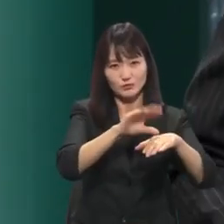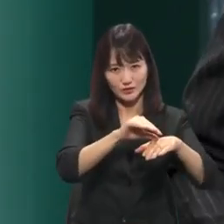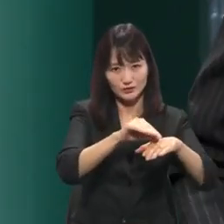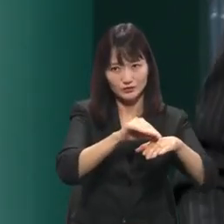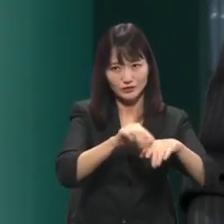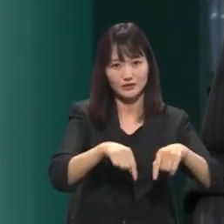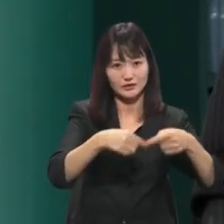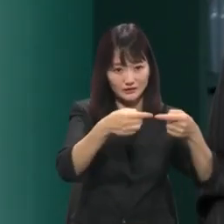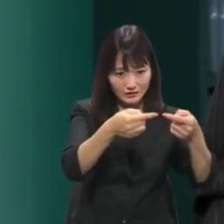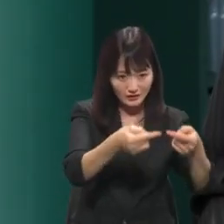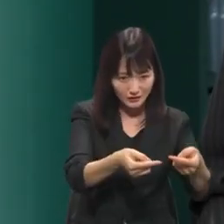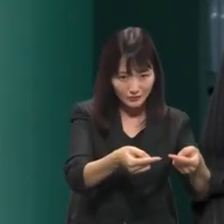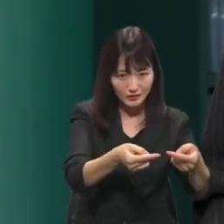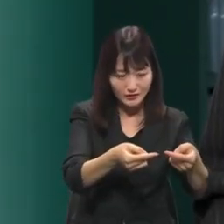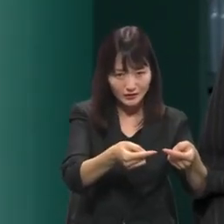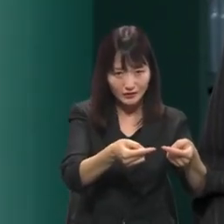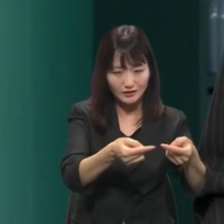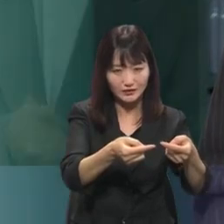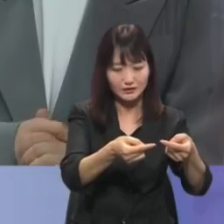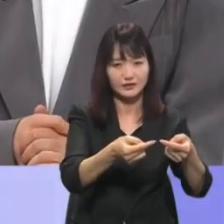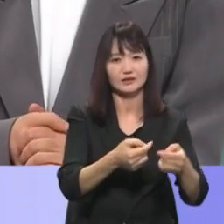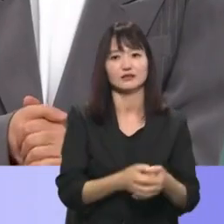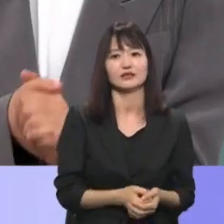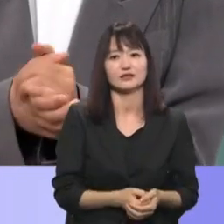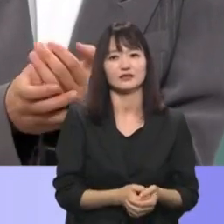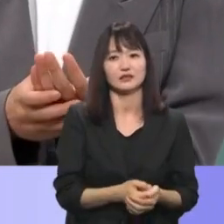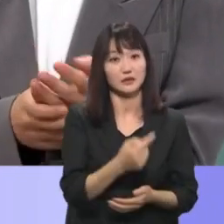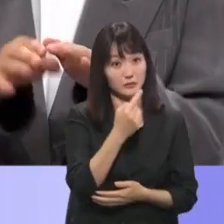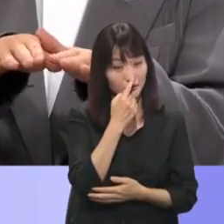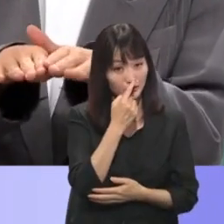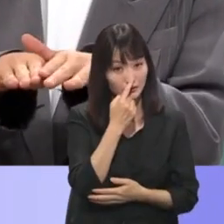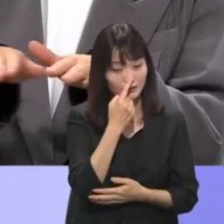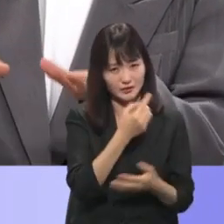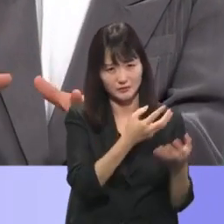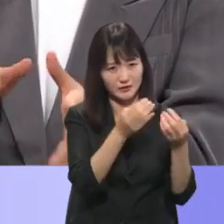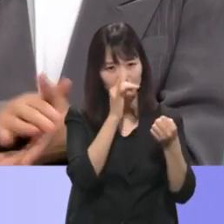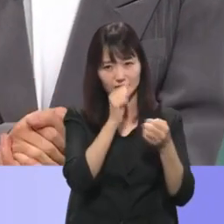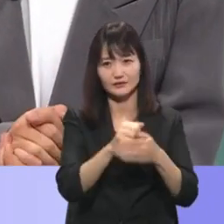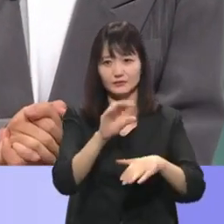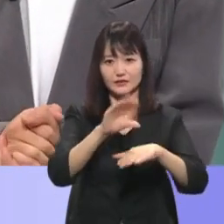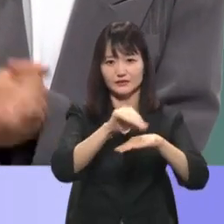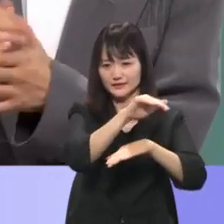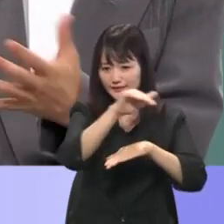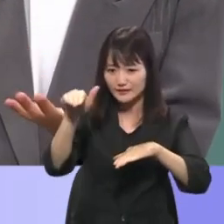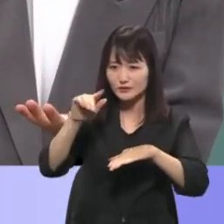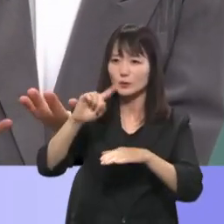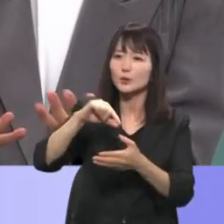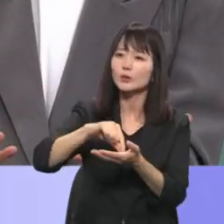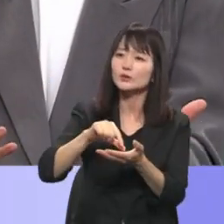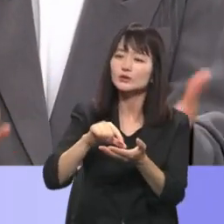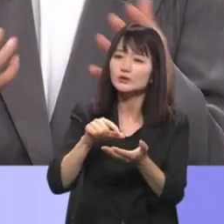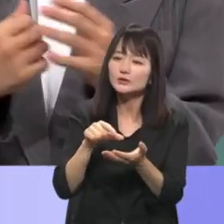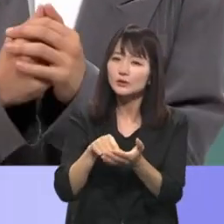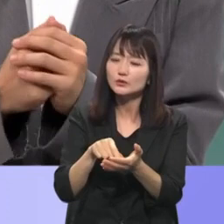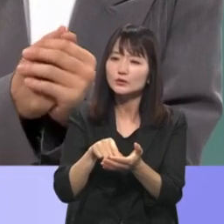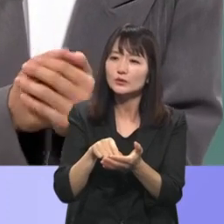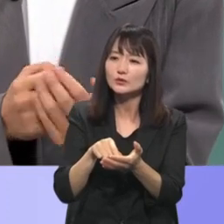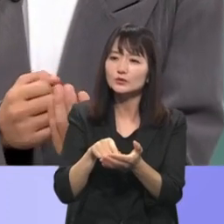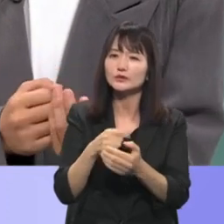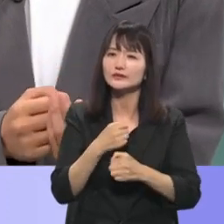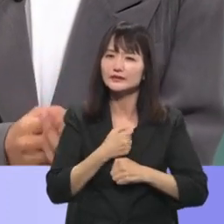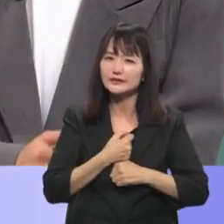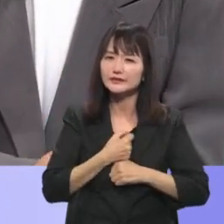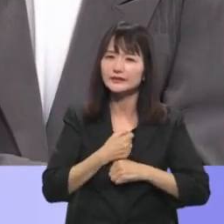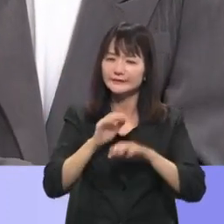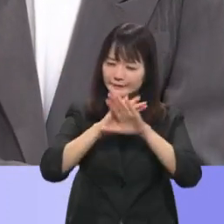프로그램을 하면서 정말 많이 배웠어요 이제 방송 수위나 저희가 적정선을 지켜가면서 어떻게 계기를 해야 좀 밝은 웃음을